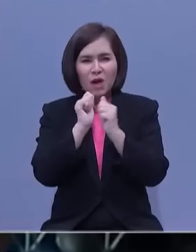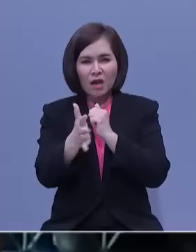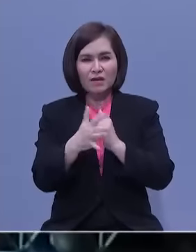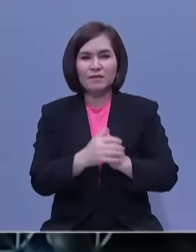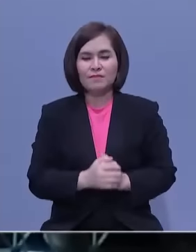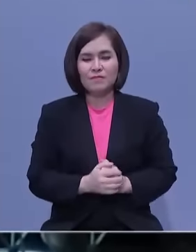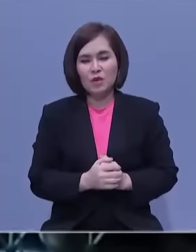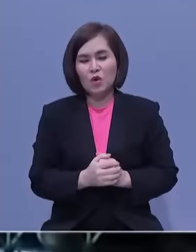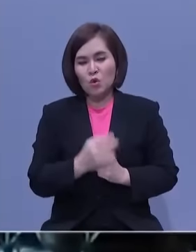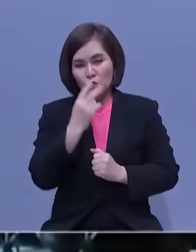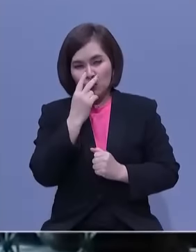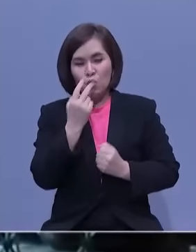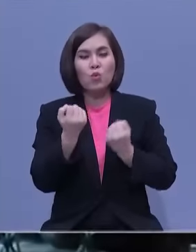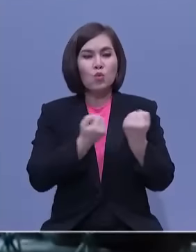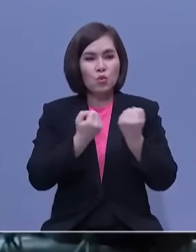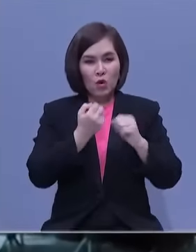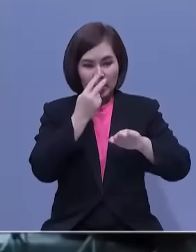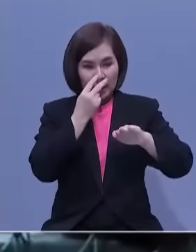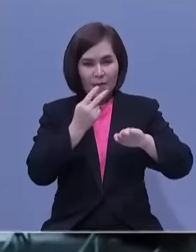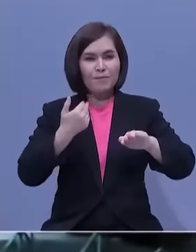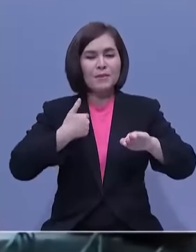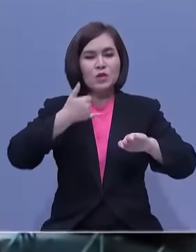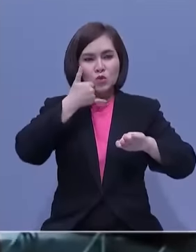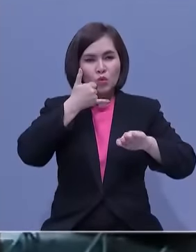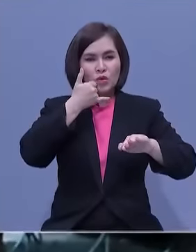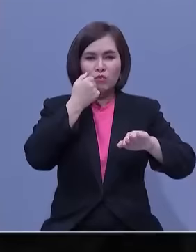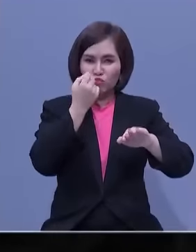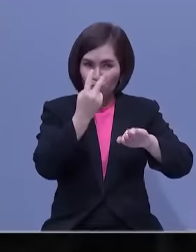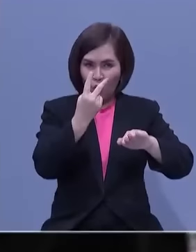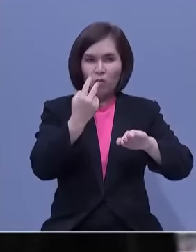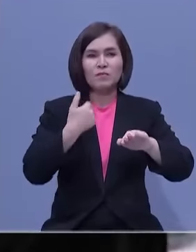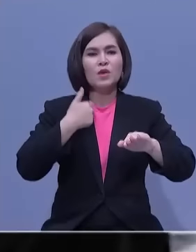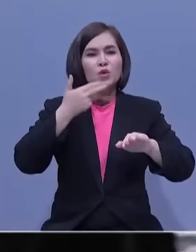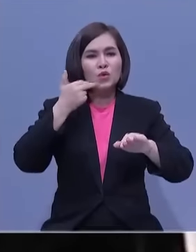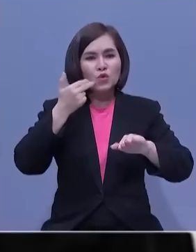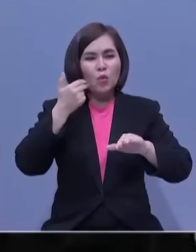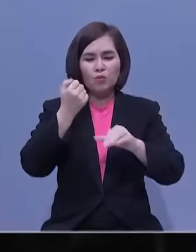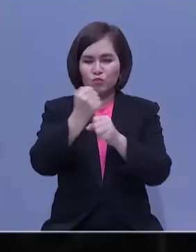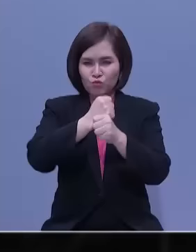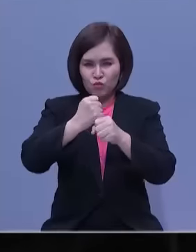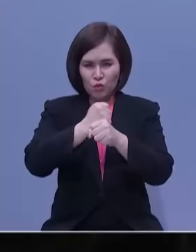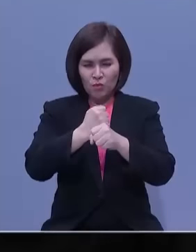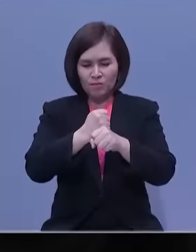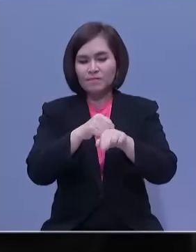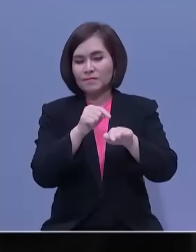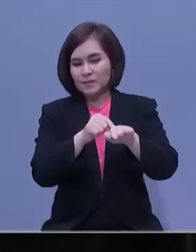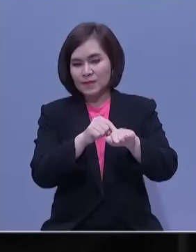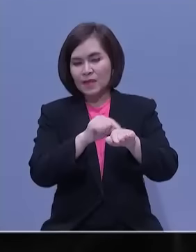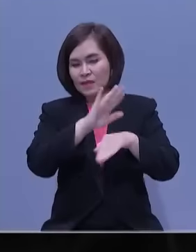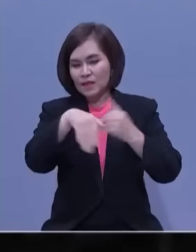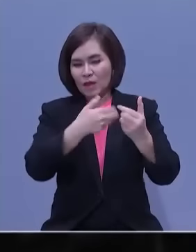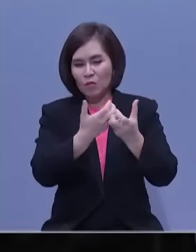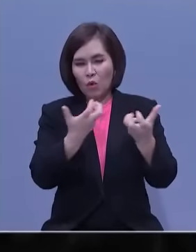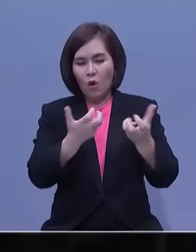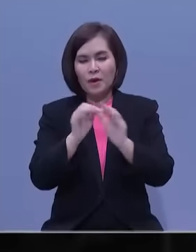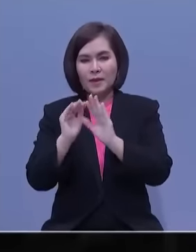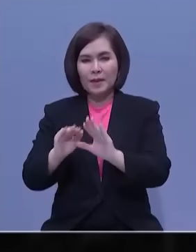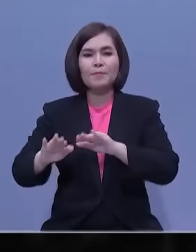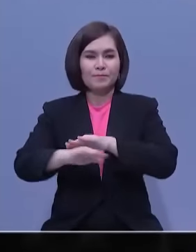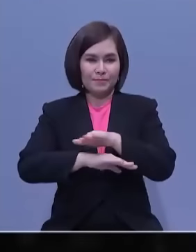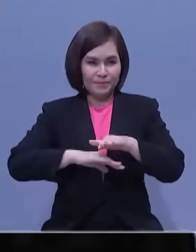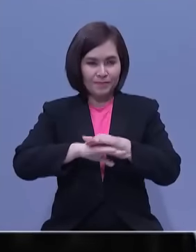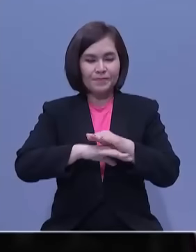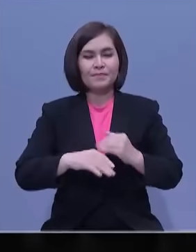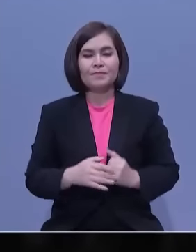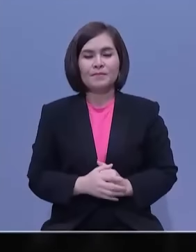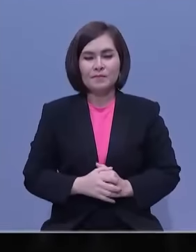ภายในรถค่ะตอนไปตรวจพบโทรศัพท์ 2เครื่องมีขนมมีนมกล่องอยู่ในรถก็เลยนำมาเก็บเอาไว้ที่สถาตำรวจ